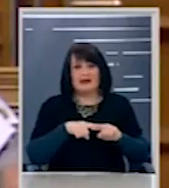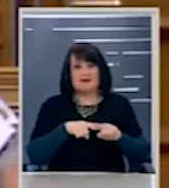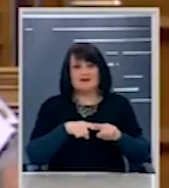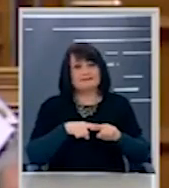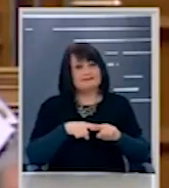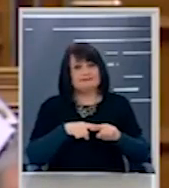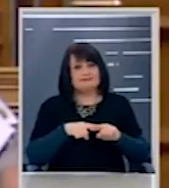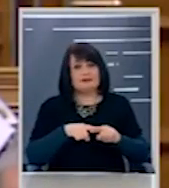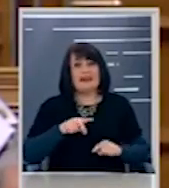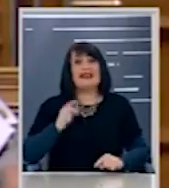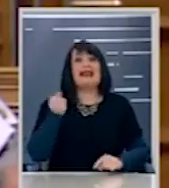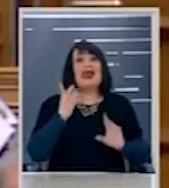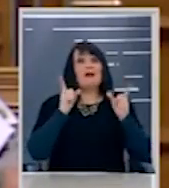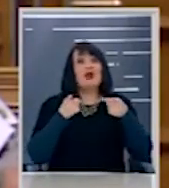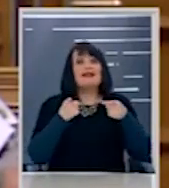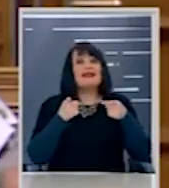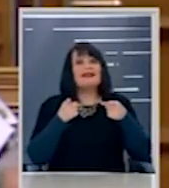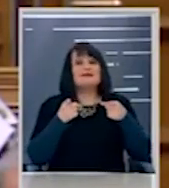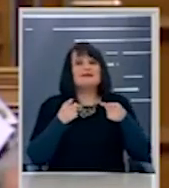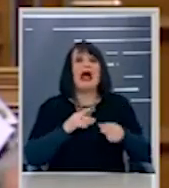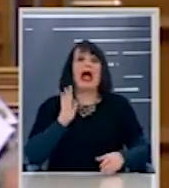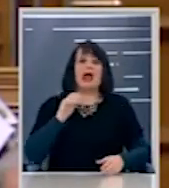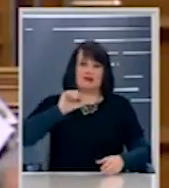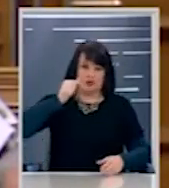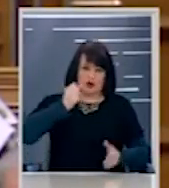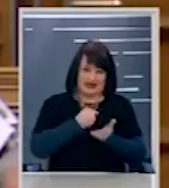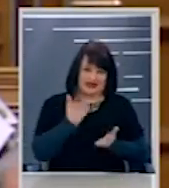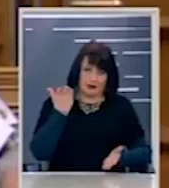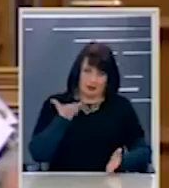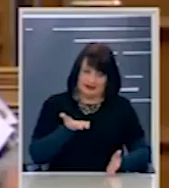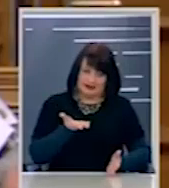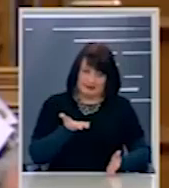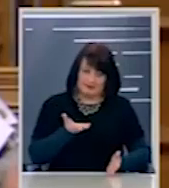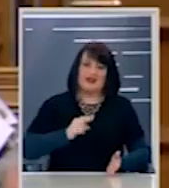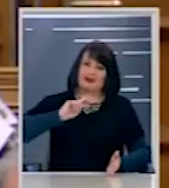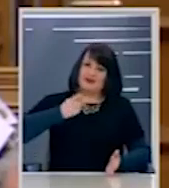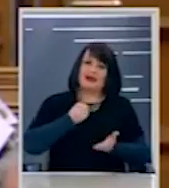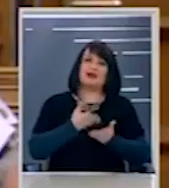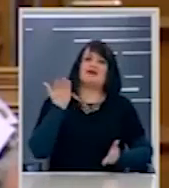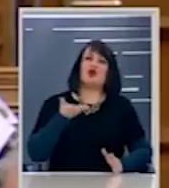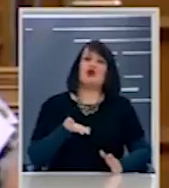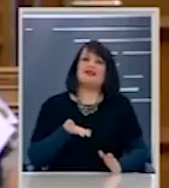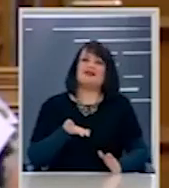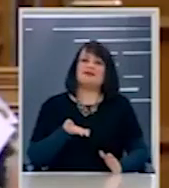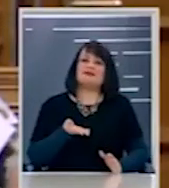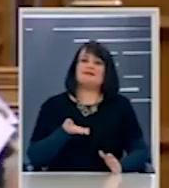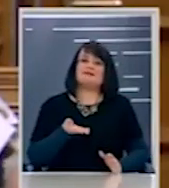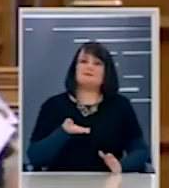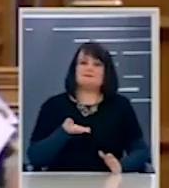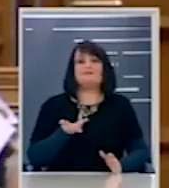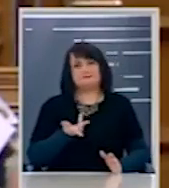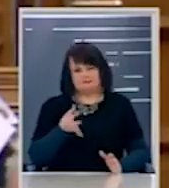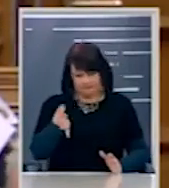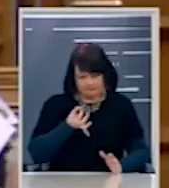η αντιπολίτευση, αν στην πρώτη αξιολόγηση, αλλά και στη δεύτερη αξιολόγηση, ευγαίνατε